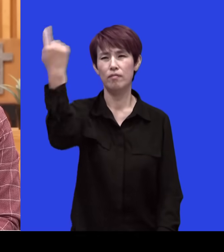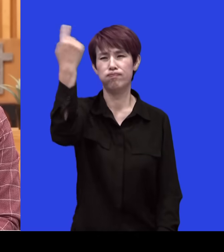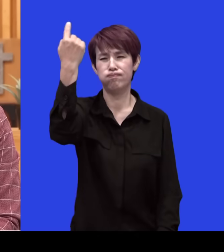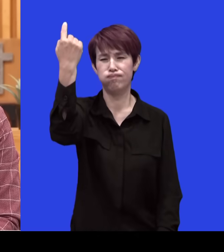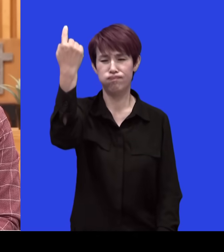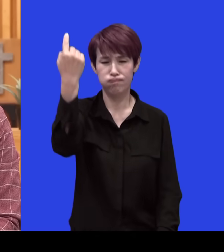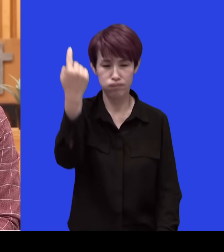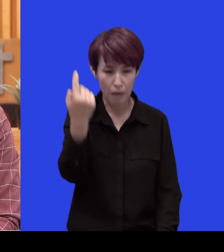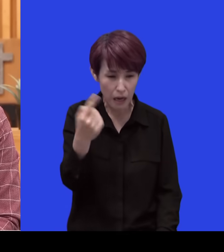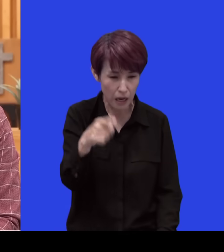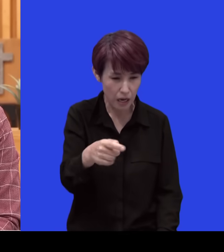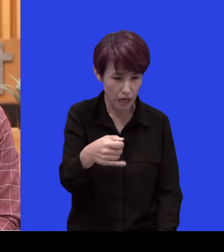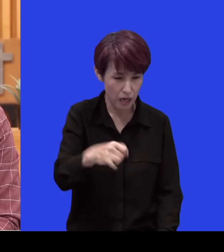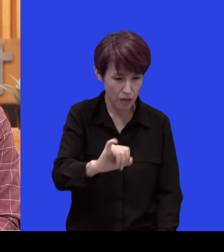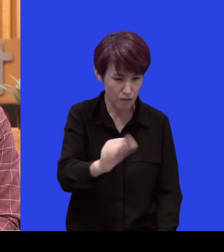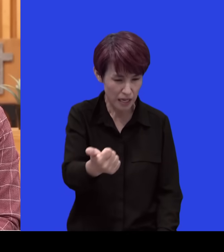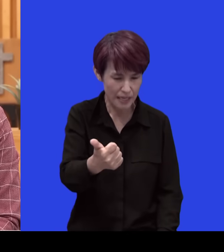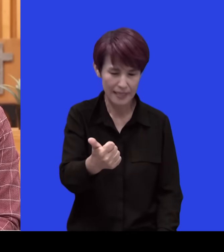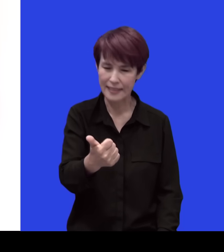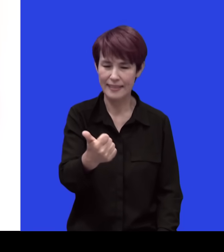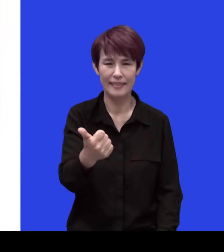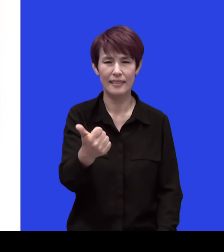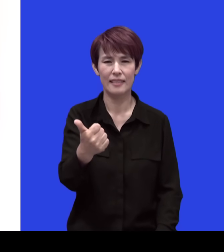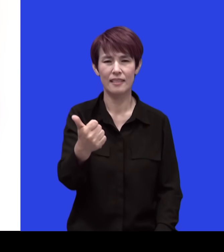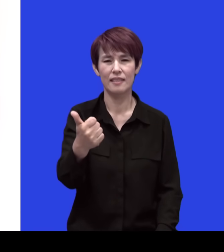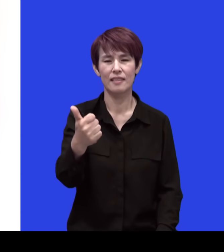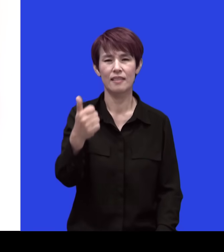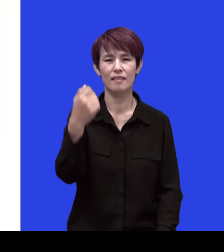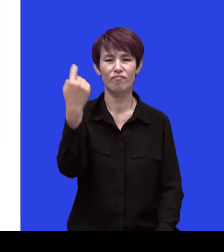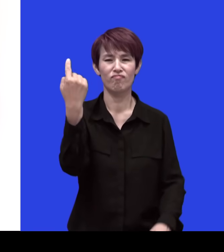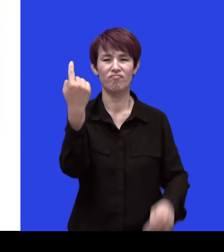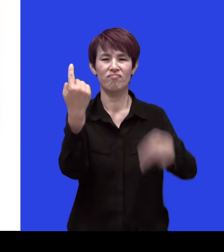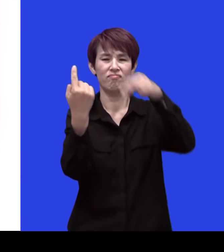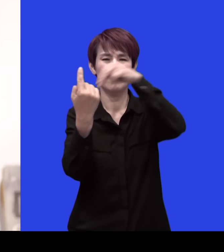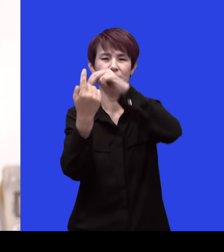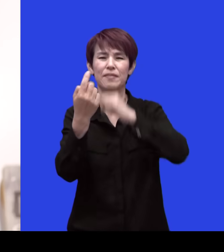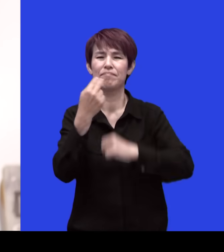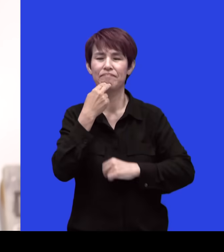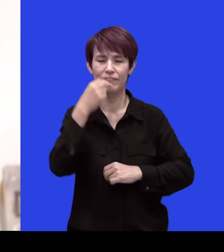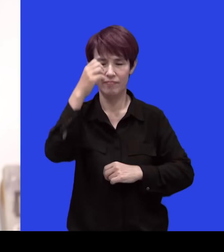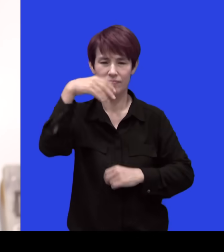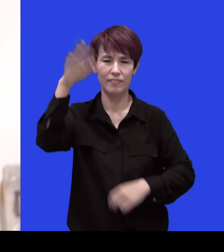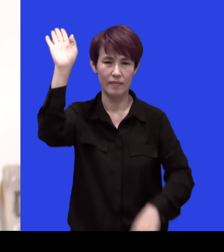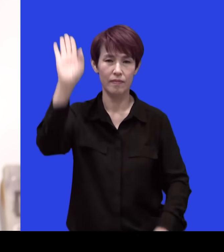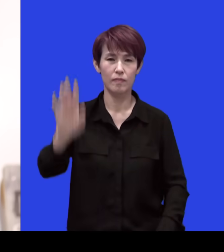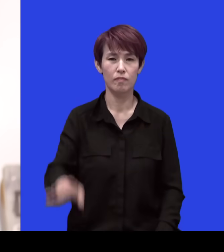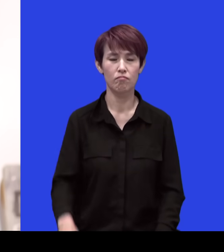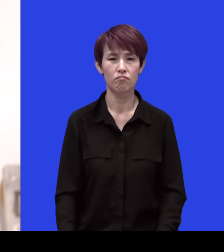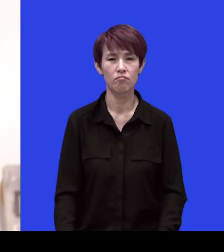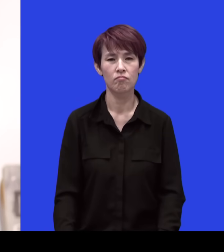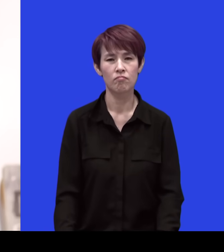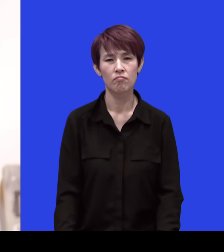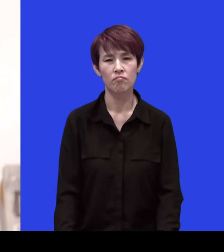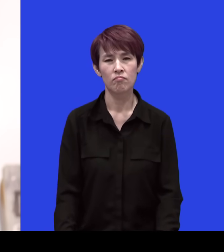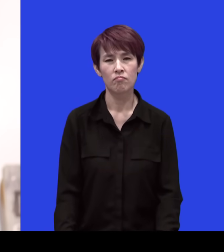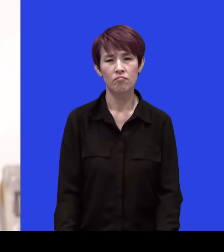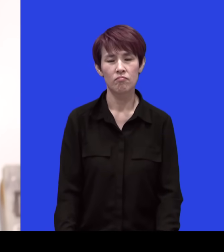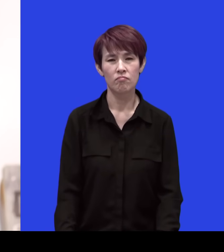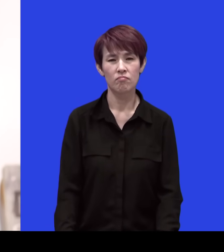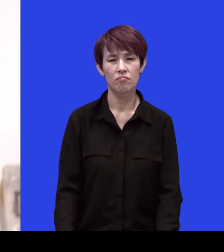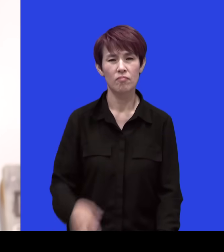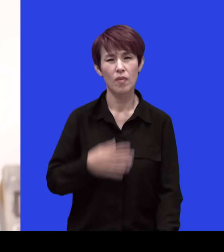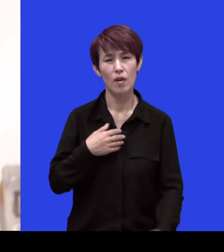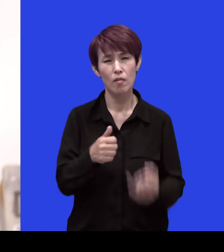예, 현장에서 포기하고 간 거예요. 아이고. 그 나는 그것도 모르고 있지. 우리 집 사람도 뭐 그냥 중상이